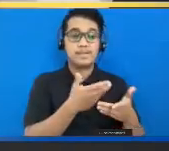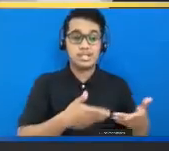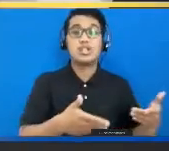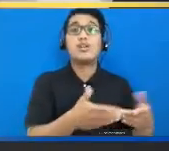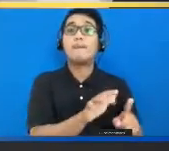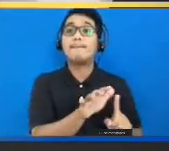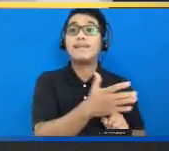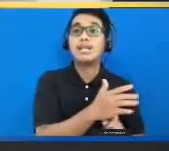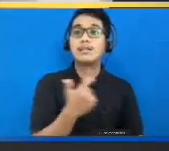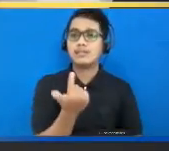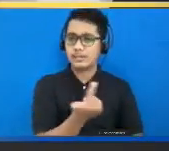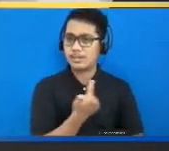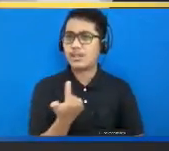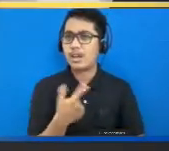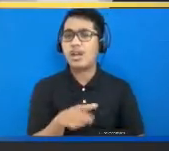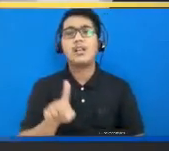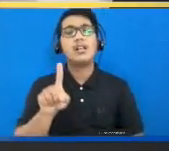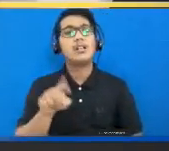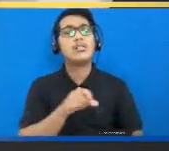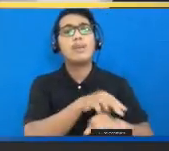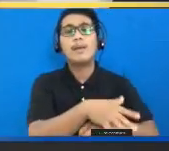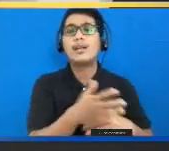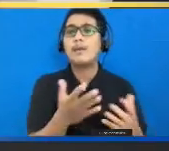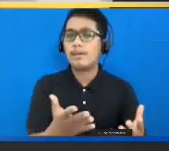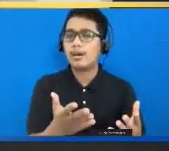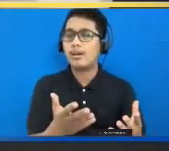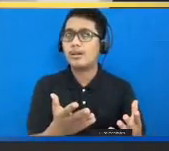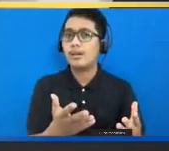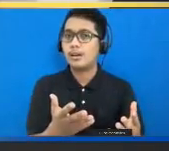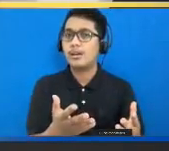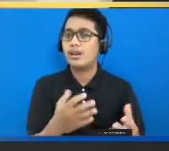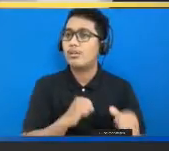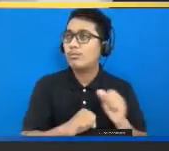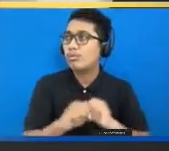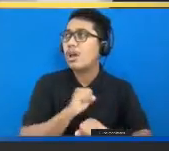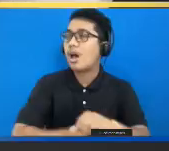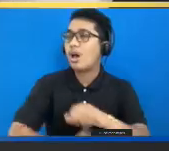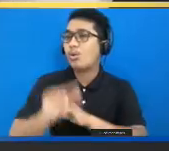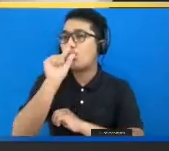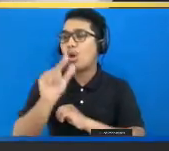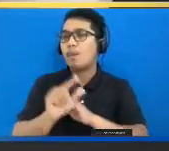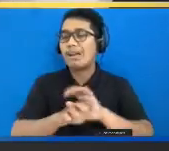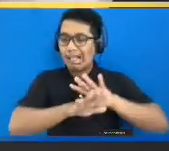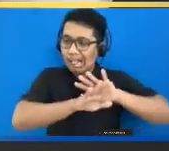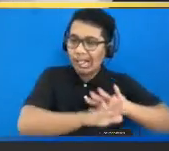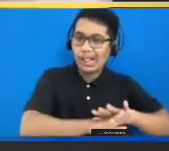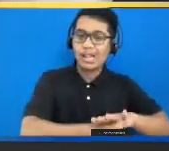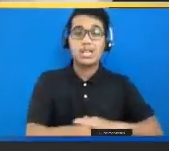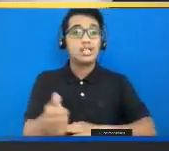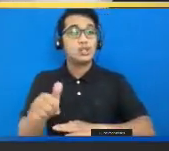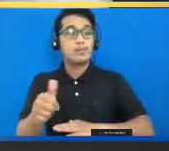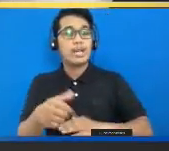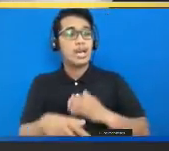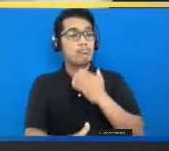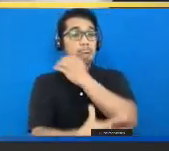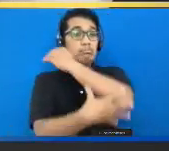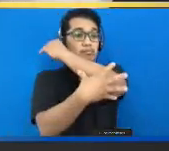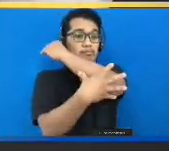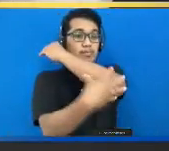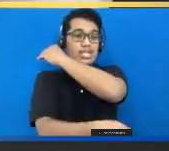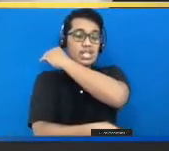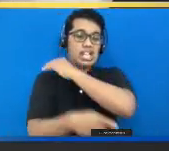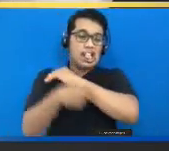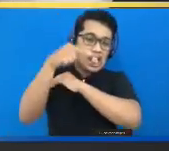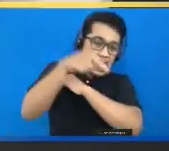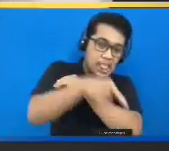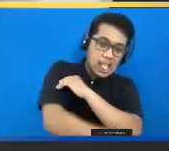juga Salah satu dampaknya adalah berusaha untuk menekan gitu ya supaya kemiskinan itu kita jatuh